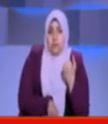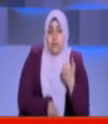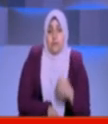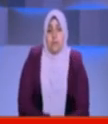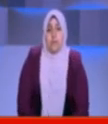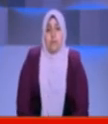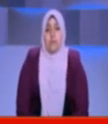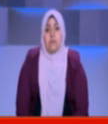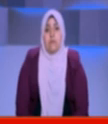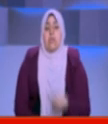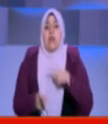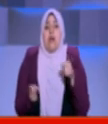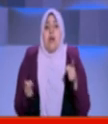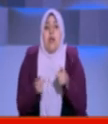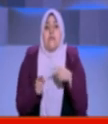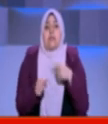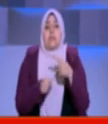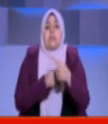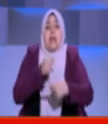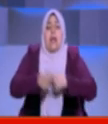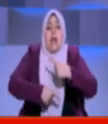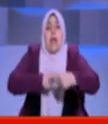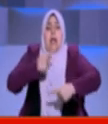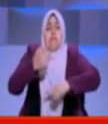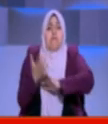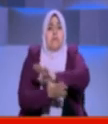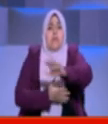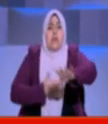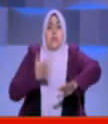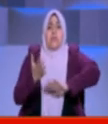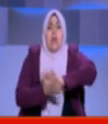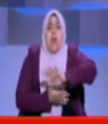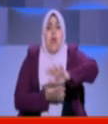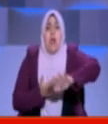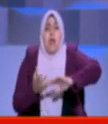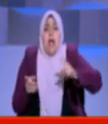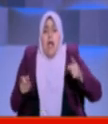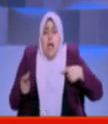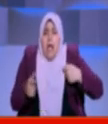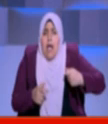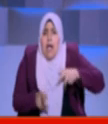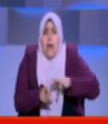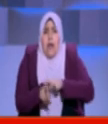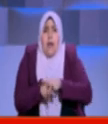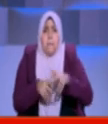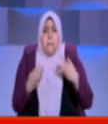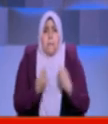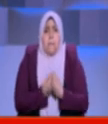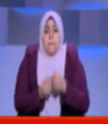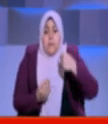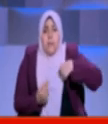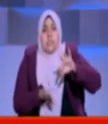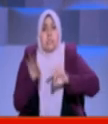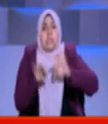رافقت تلك العملية سجالات وخلافات حادة بيننا وبين الفرقاء